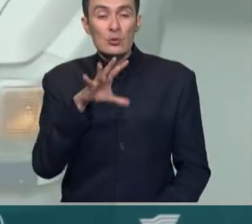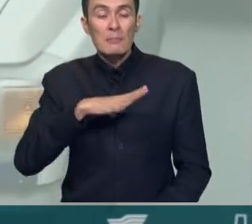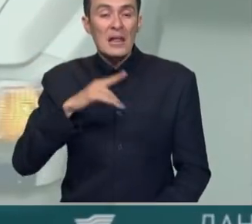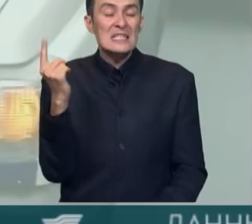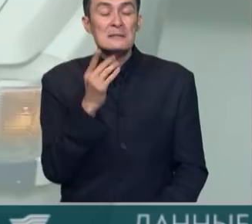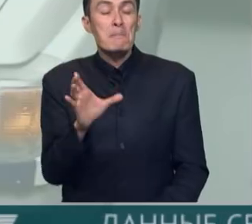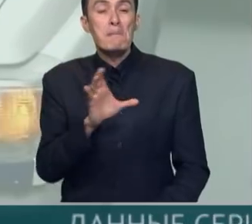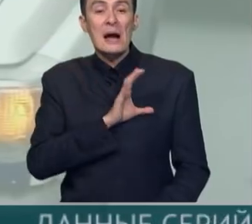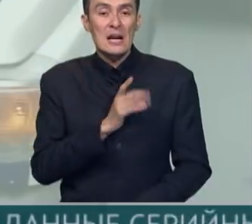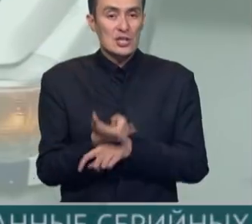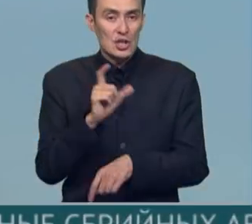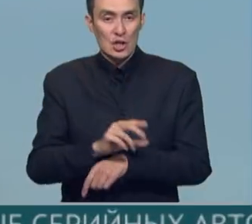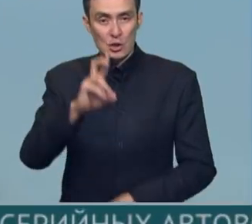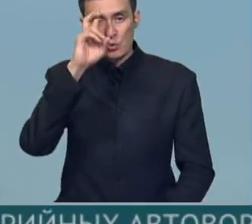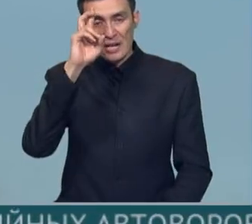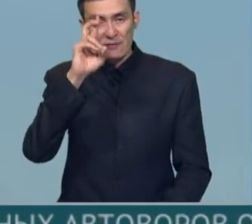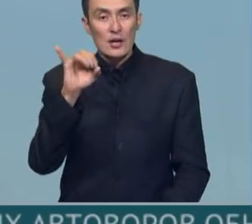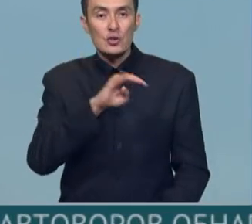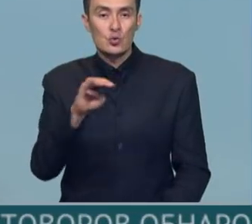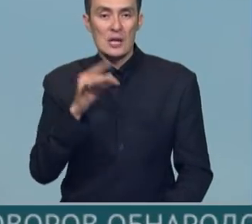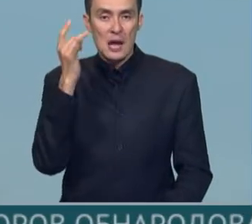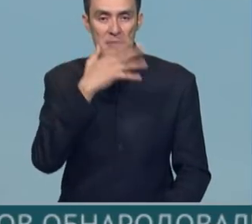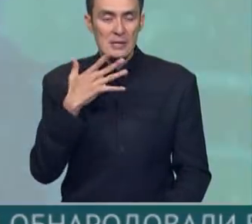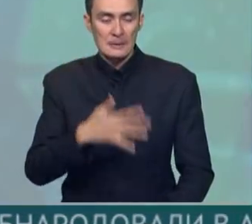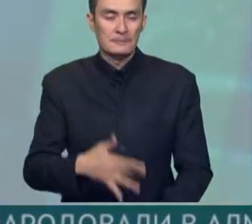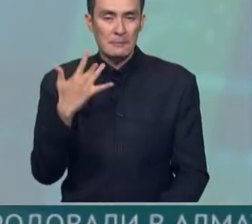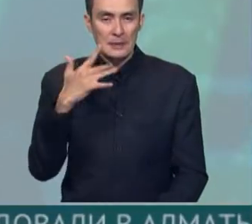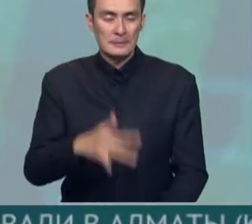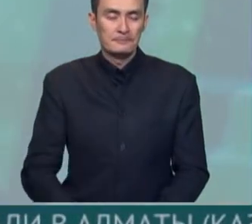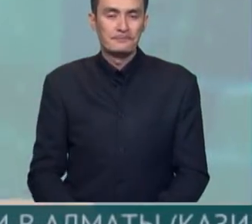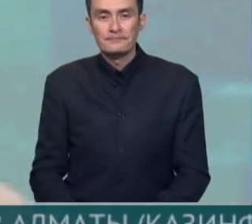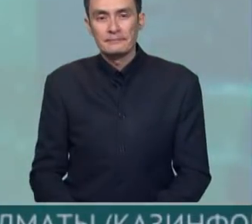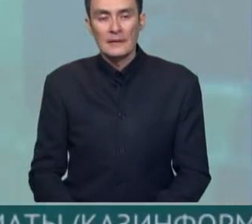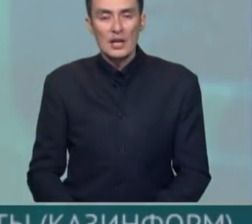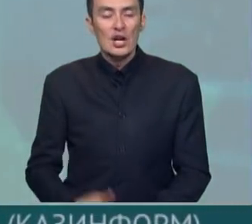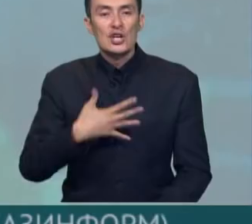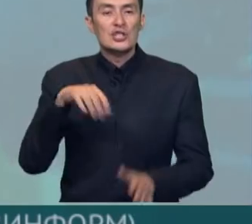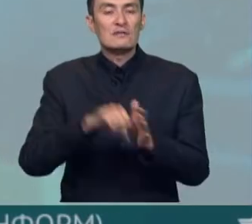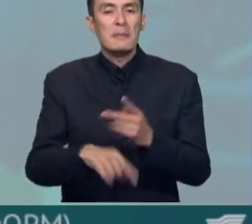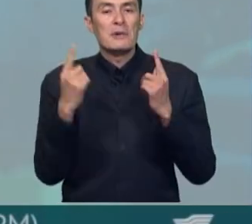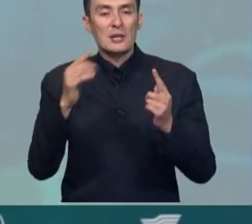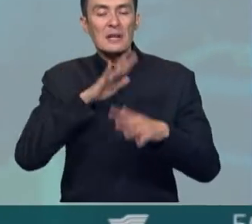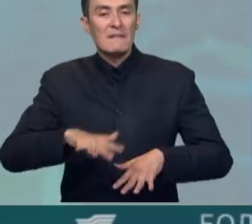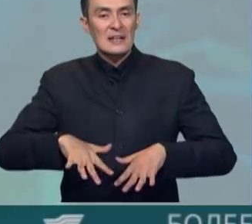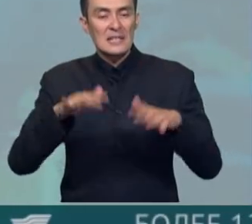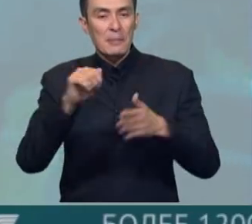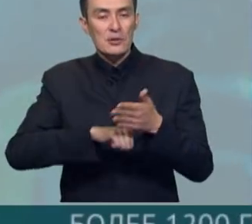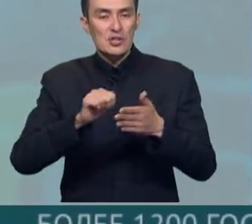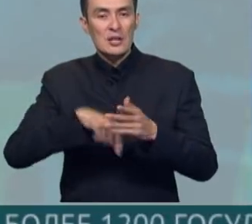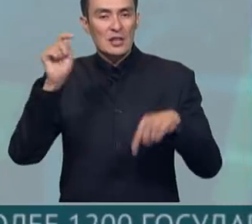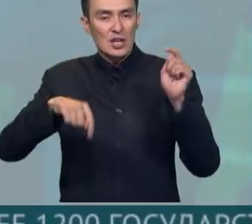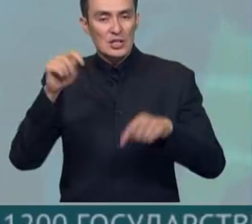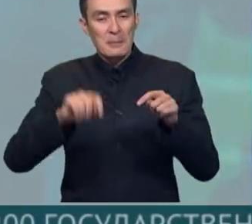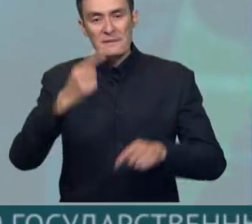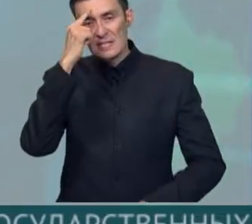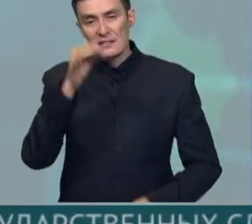одним из богатейших государств Латинской Америки. Жертвами масштабных наводнений, вызванных муссонами